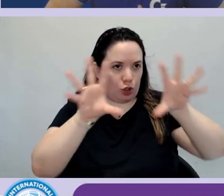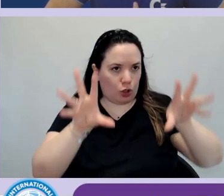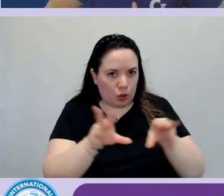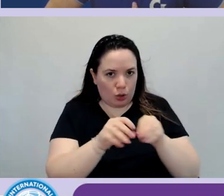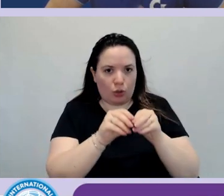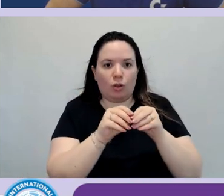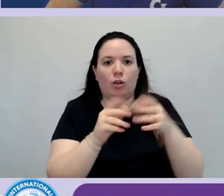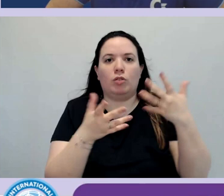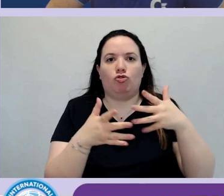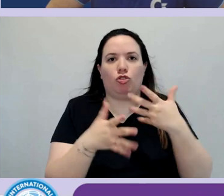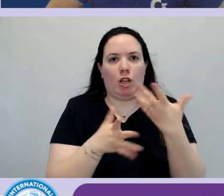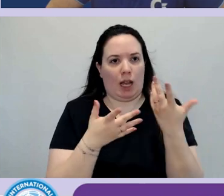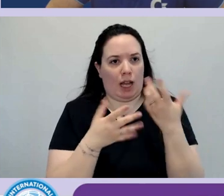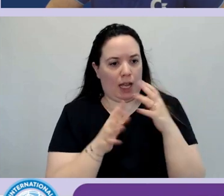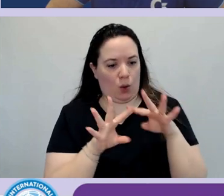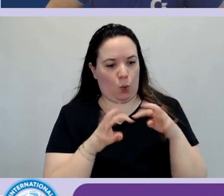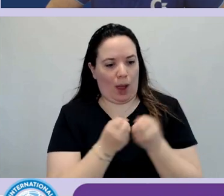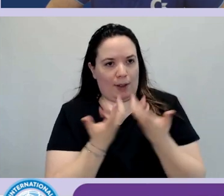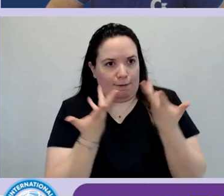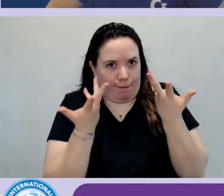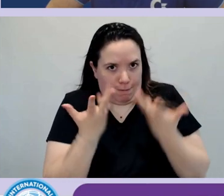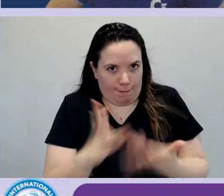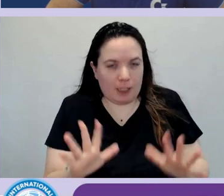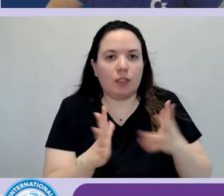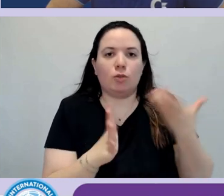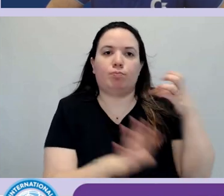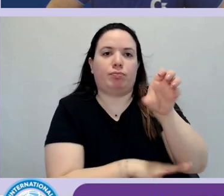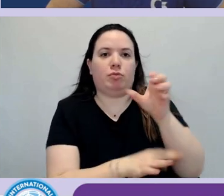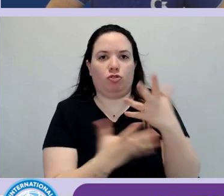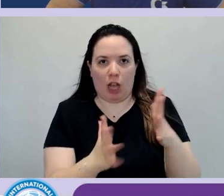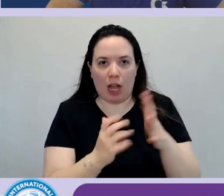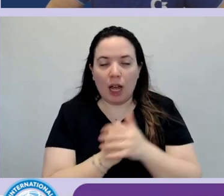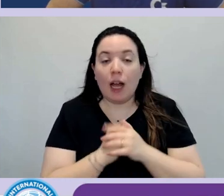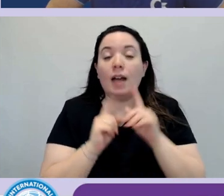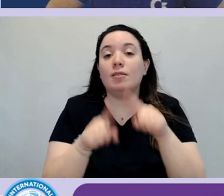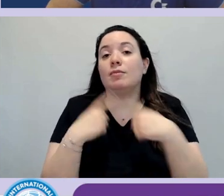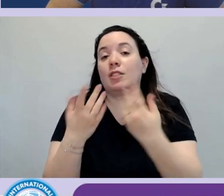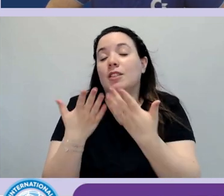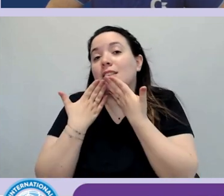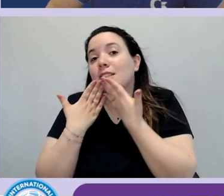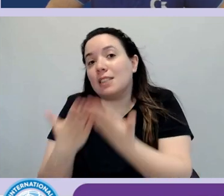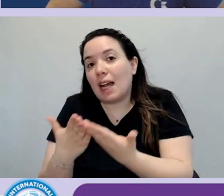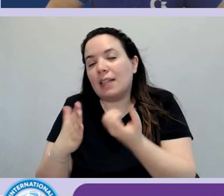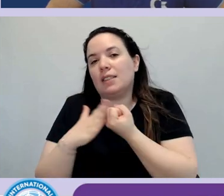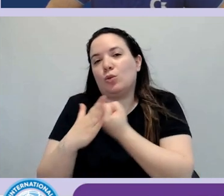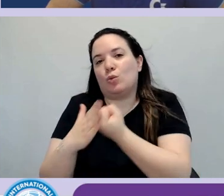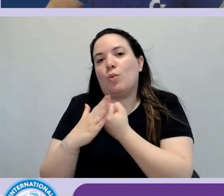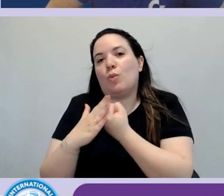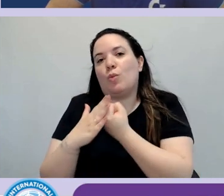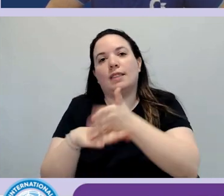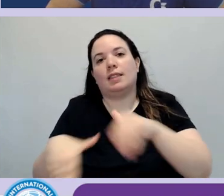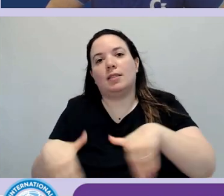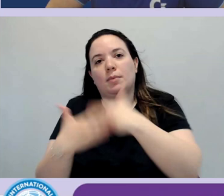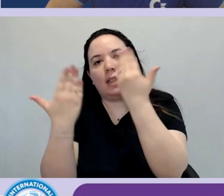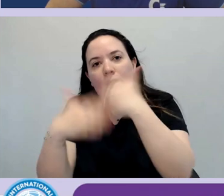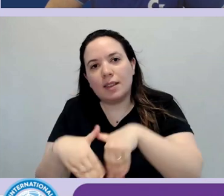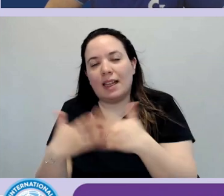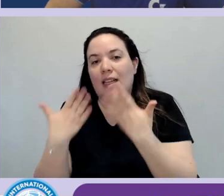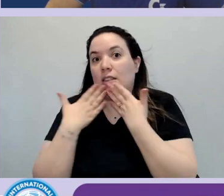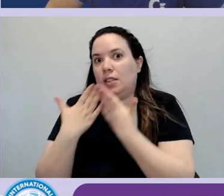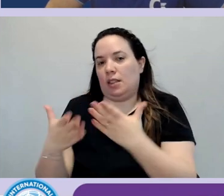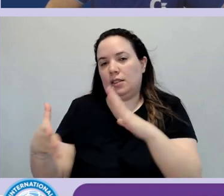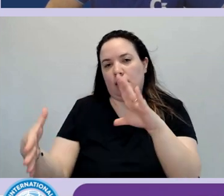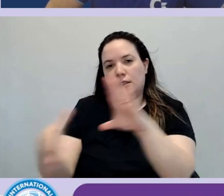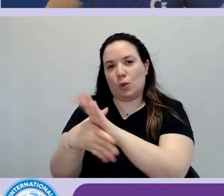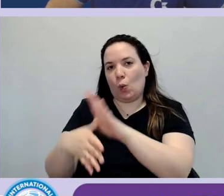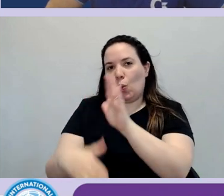completo già dalla fine di questa registrazione e poi sempre grazie al supporto di accessibility Day del potente